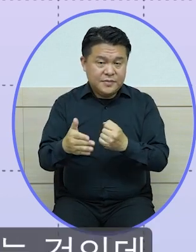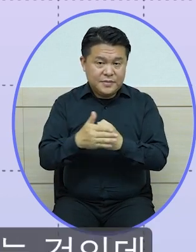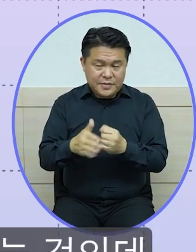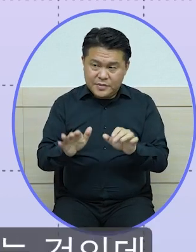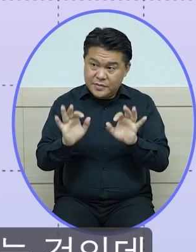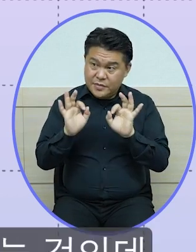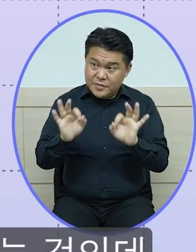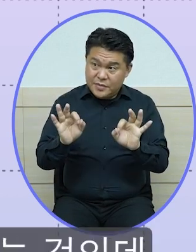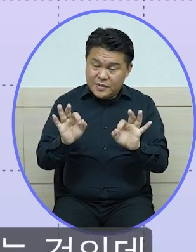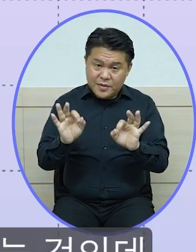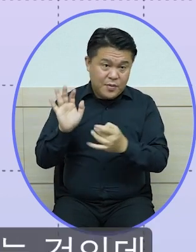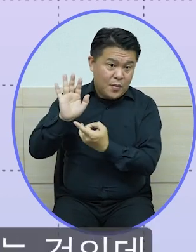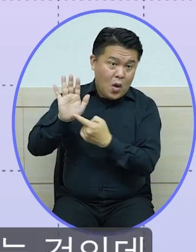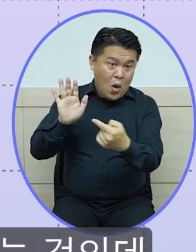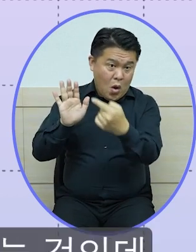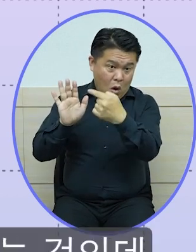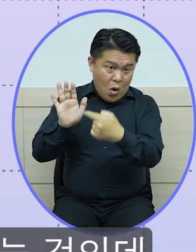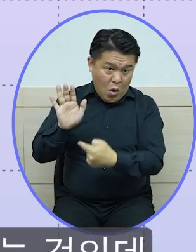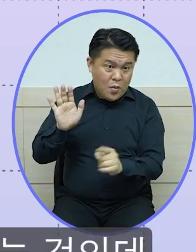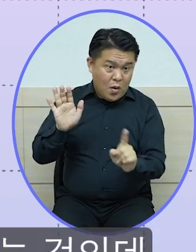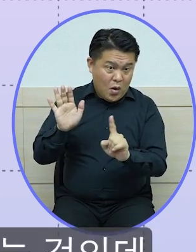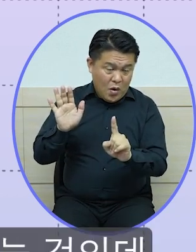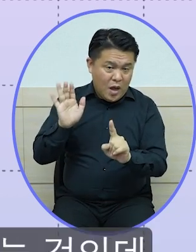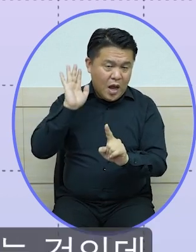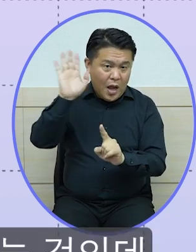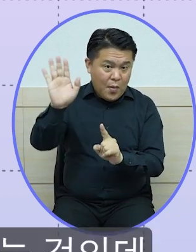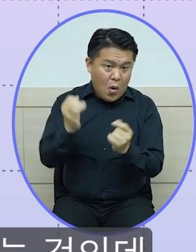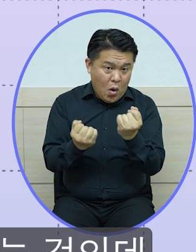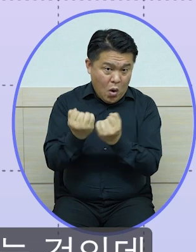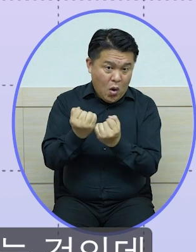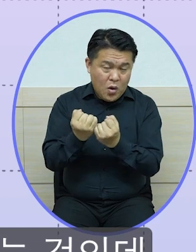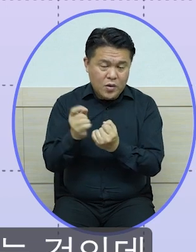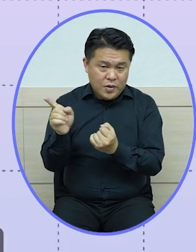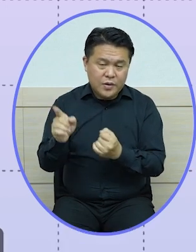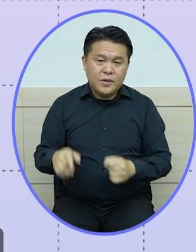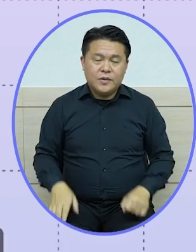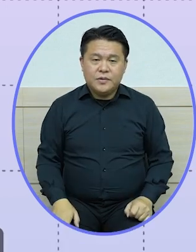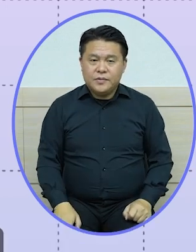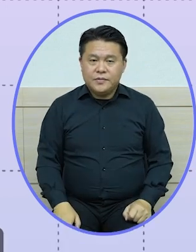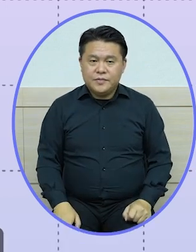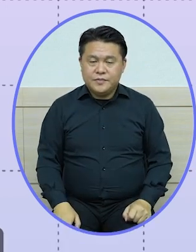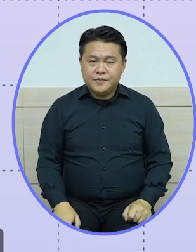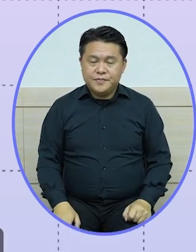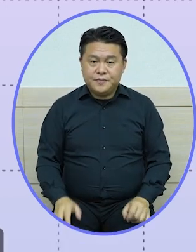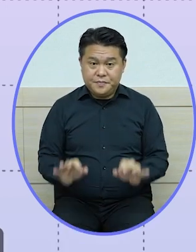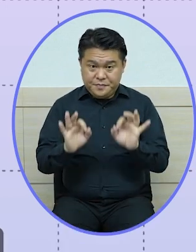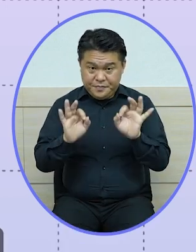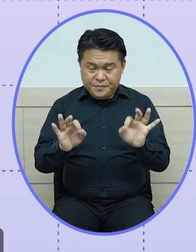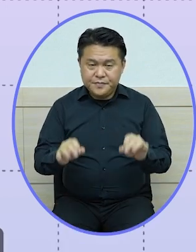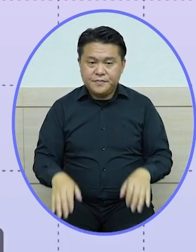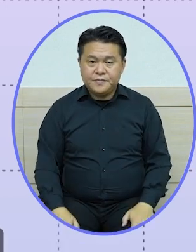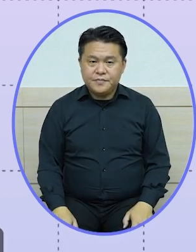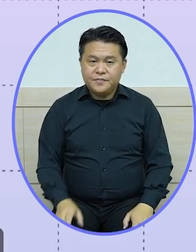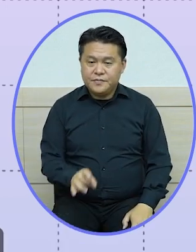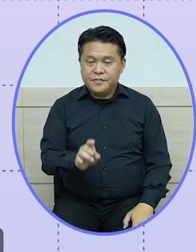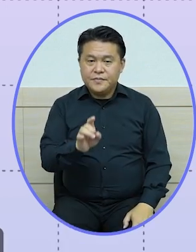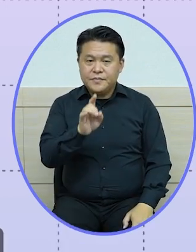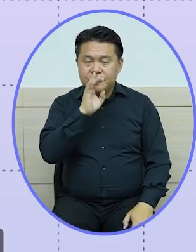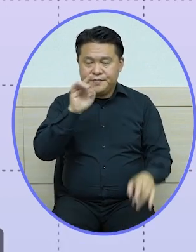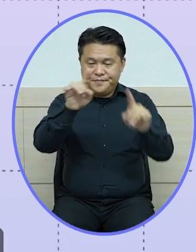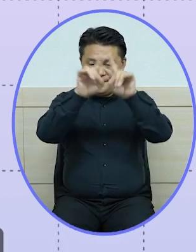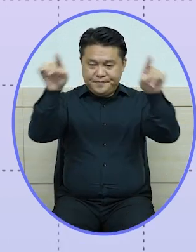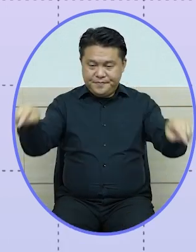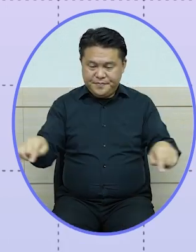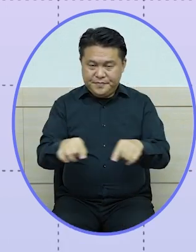시스템을 어떻게 진행하겠다 하고 이제 보여드리는 건데 왼쪽부터 보시면은 이제 메인 화면으로